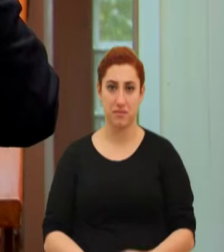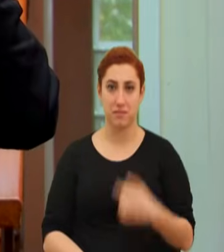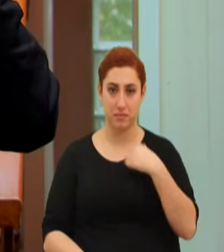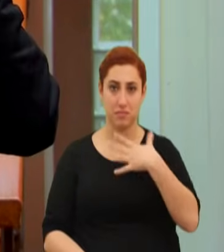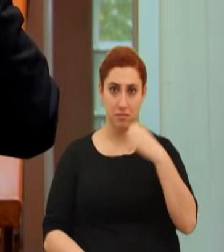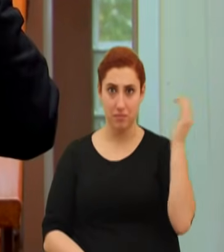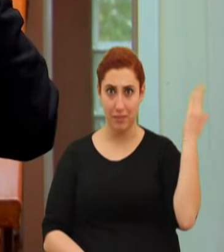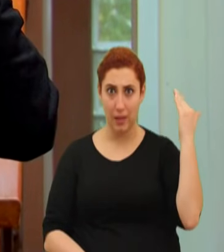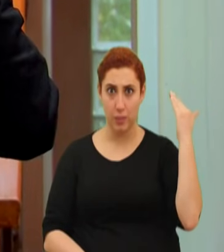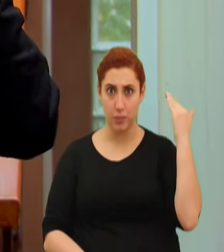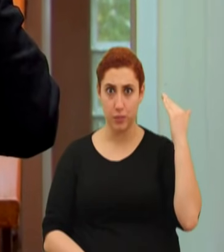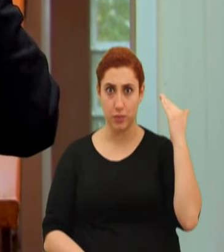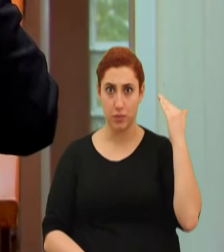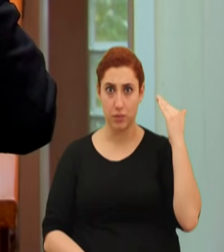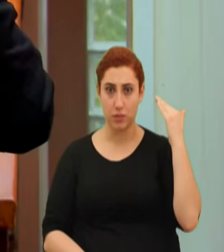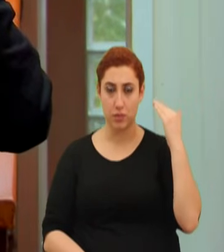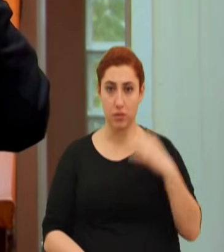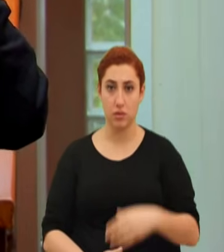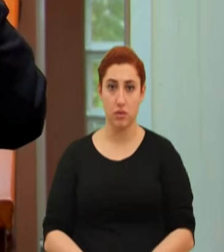Beni almaya mı geliyorsunuz?